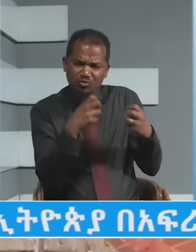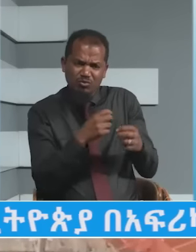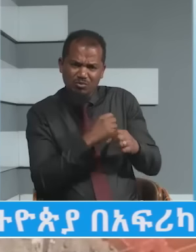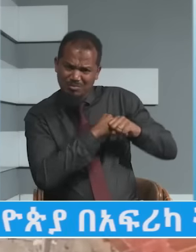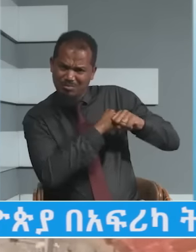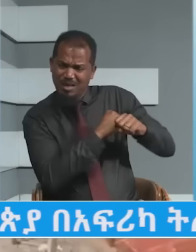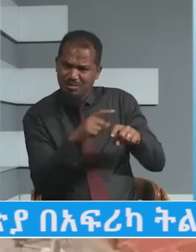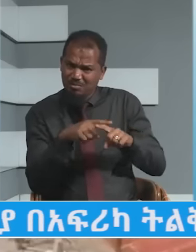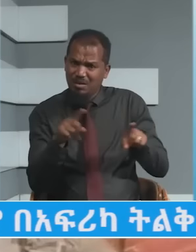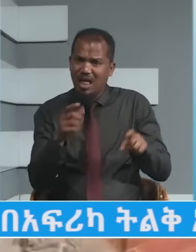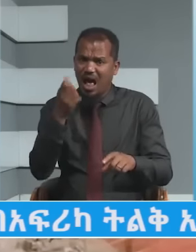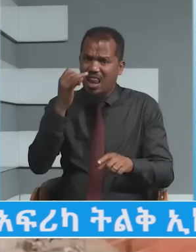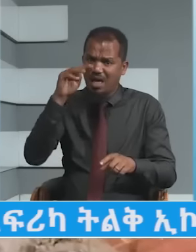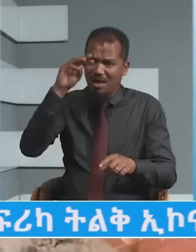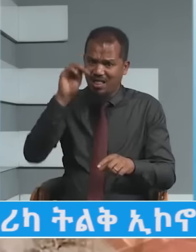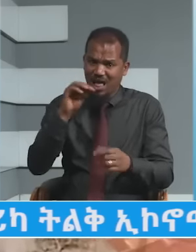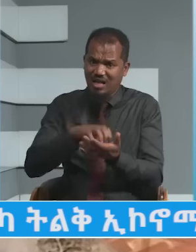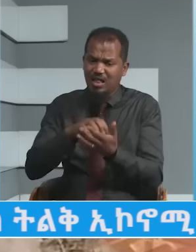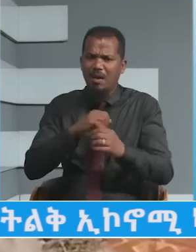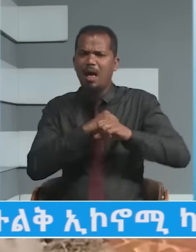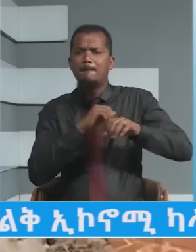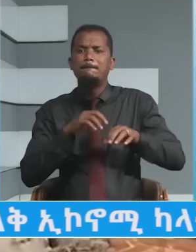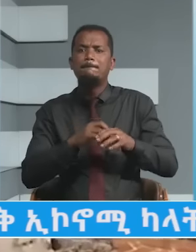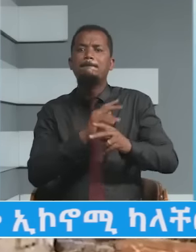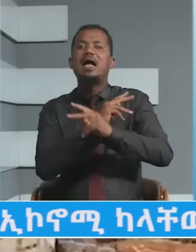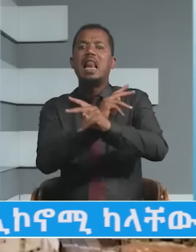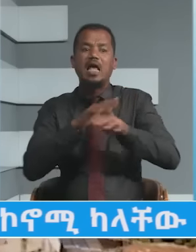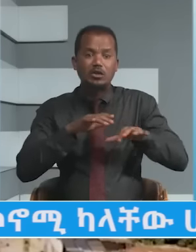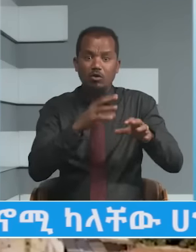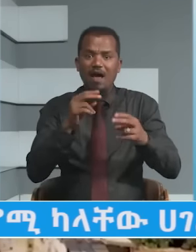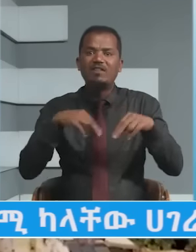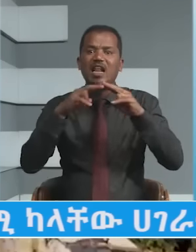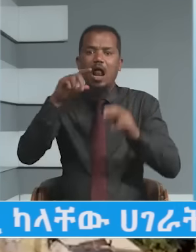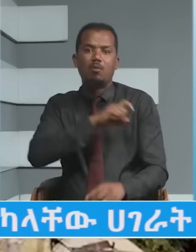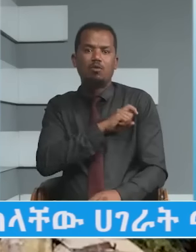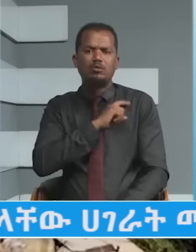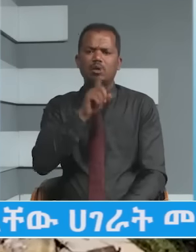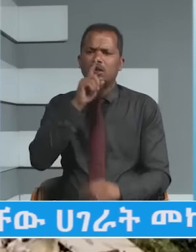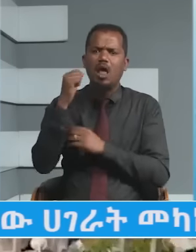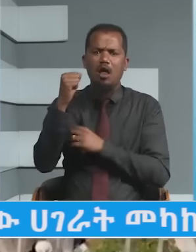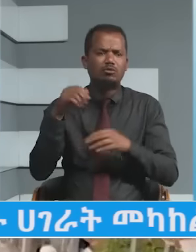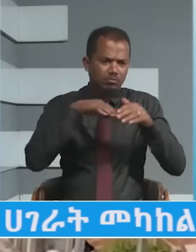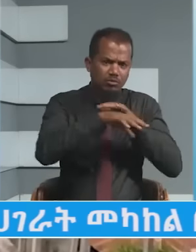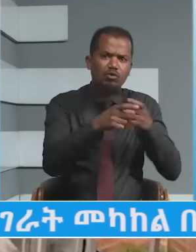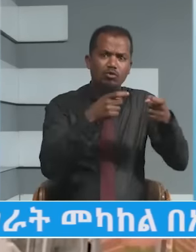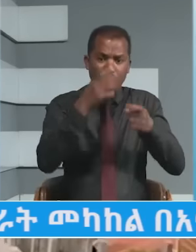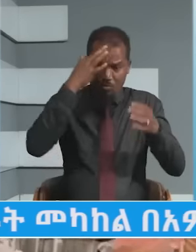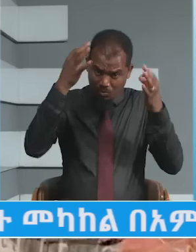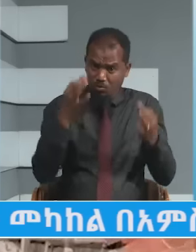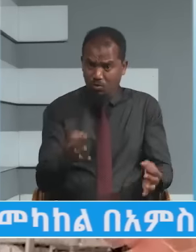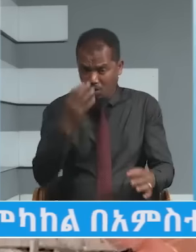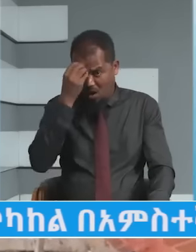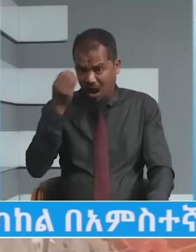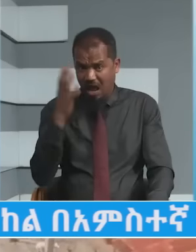ግጭቶችን ለመከላከል በተለይ የአላማጣ ከተማን የመከላከያ ሰራዊትና የፌዴራል ፖሊስ የጸጥታ ኃይሎች እንዲቆጣጠሩት